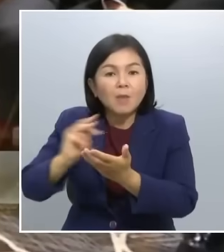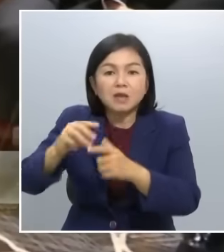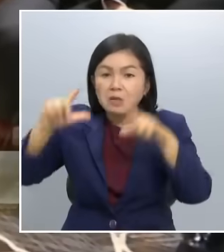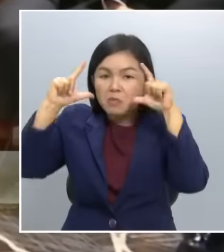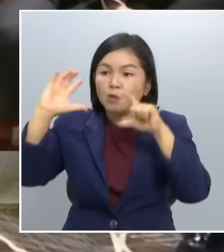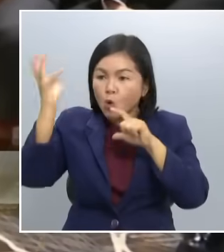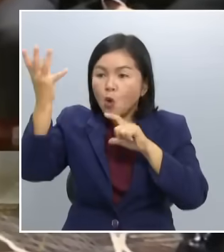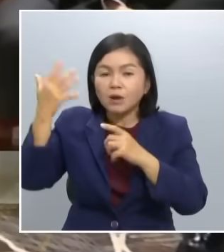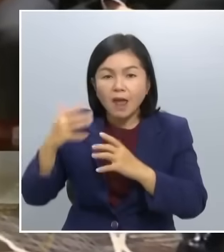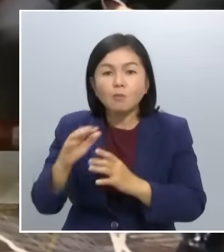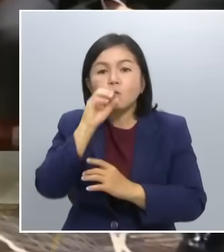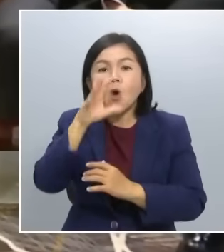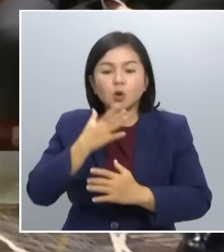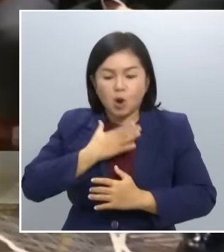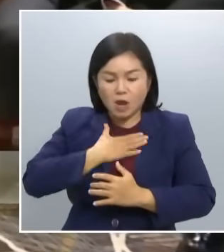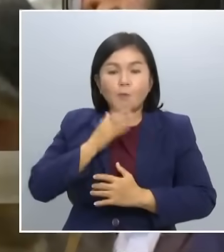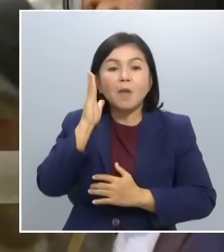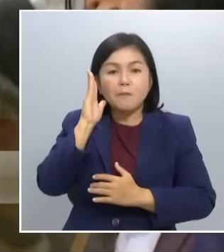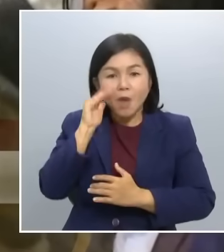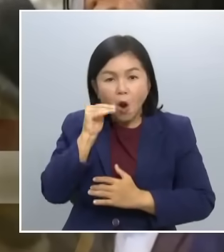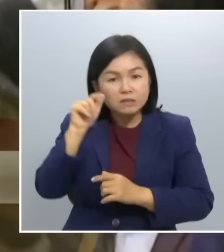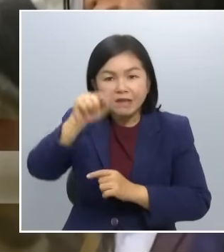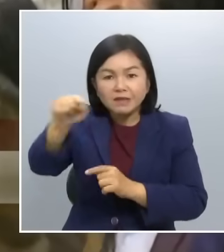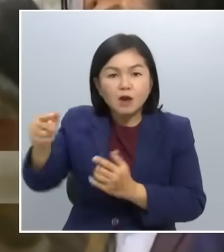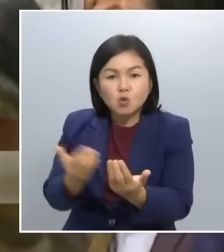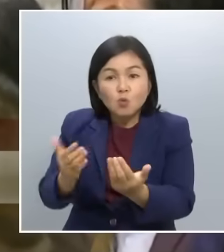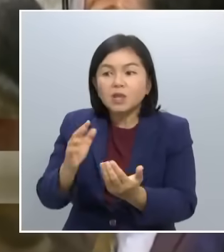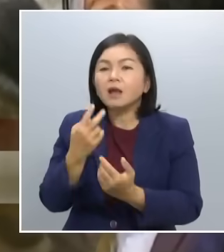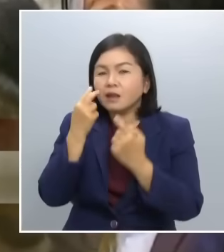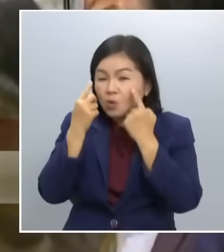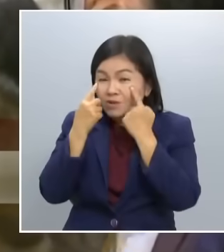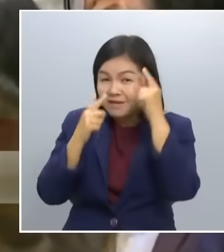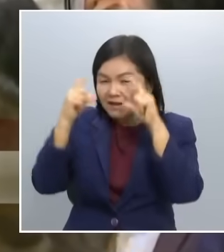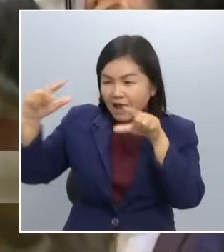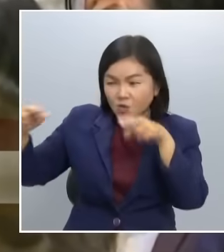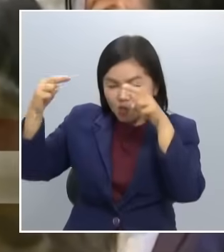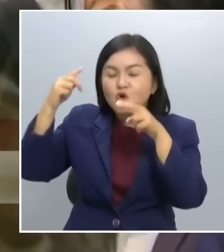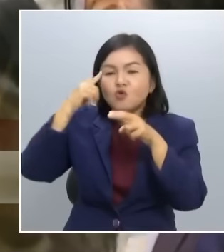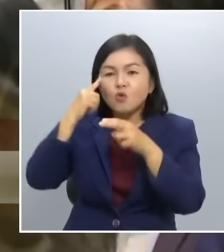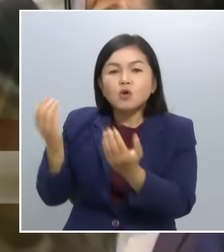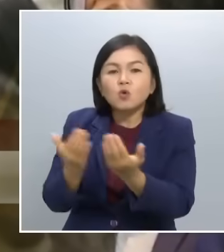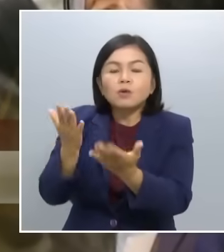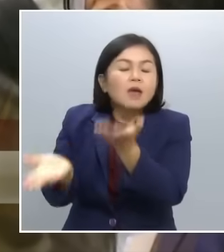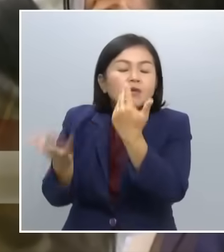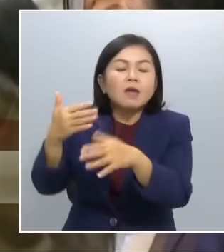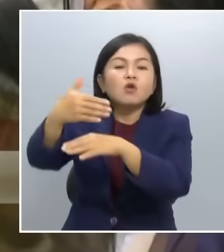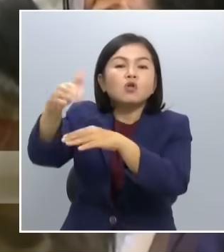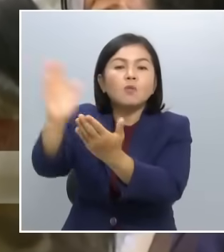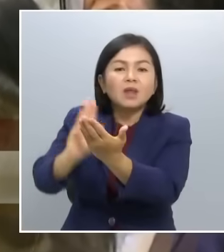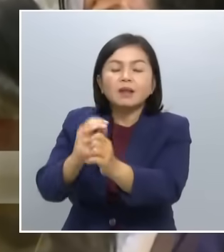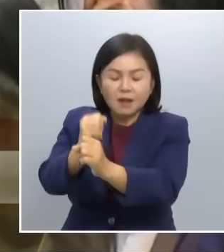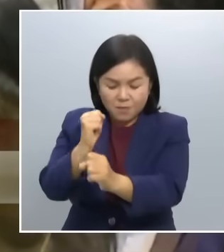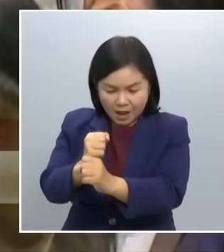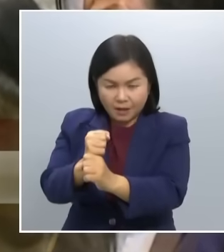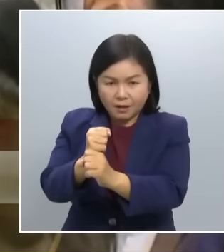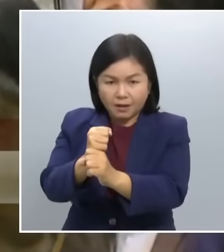ของโลกเนี่ยบอกว่าตัวท่านเองในฐานะพ่อไม่ได้สั่งนะแค่มองตาก็รู้ใจแล้วให้ลูกทำงานโดยใช้คำว่าให้